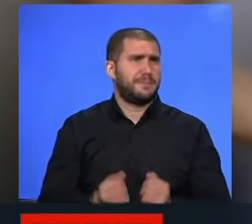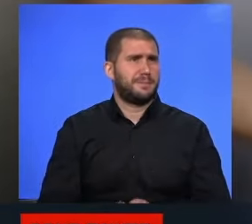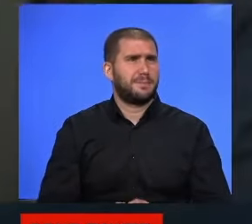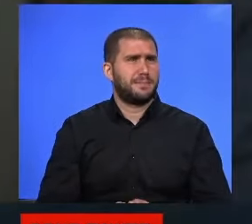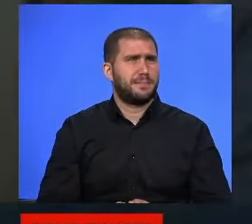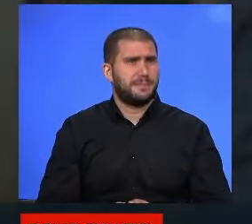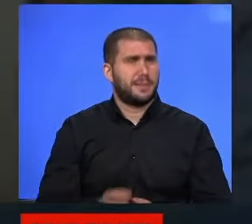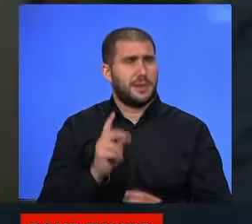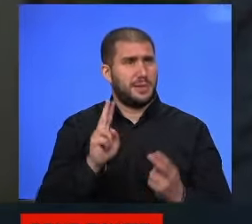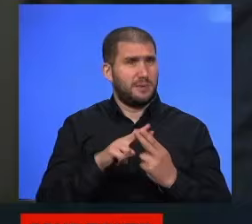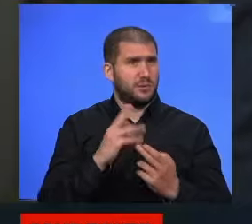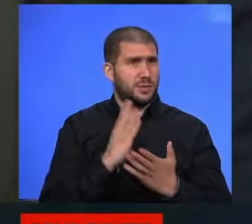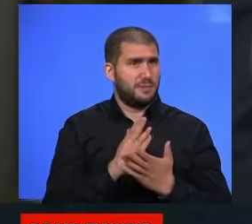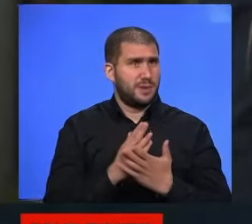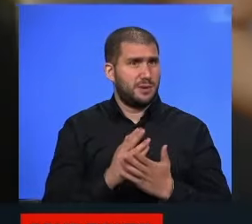חברים. Have you seen them at all?